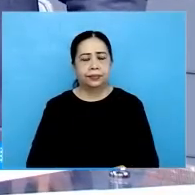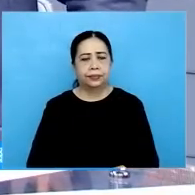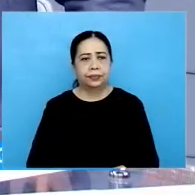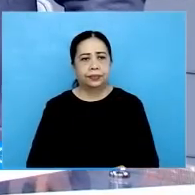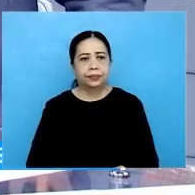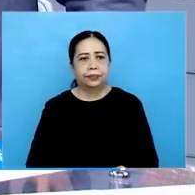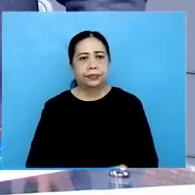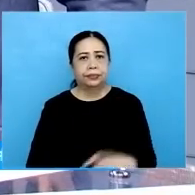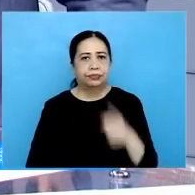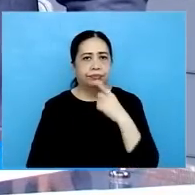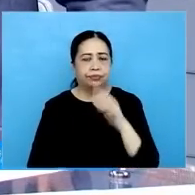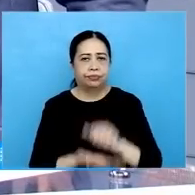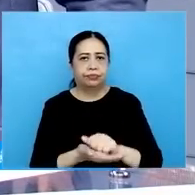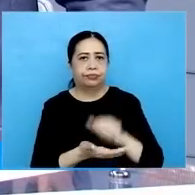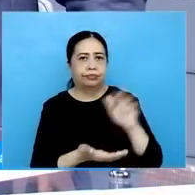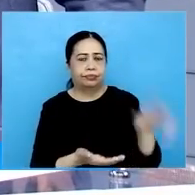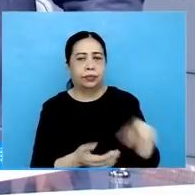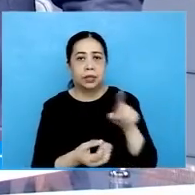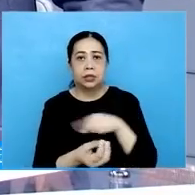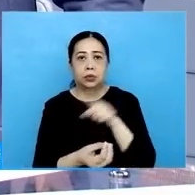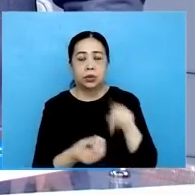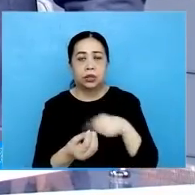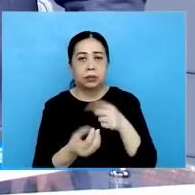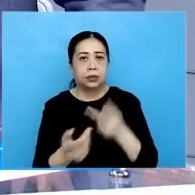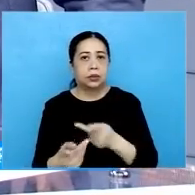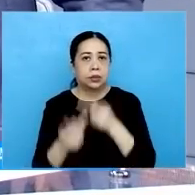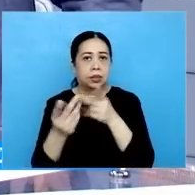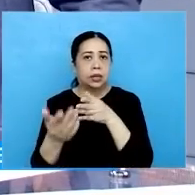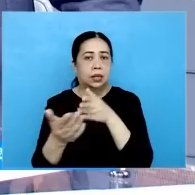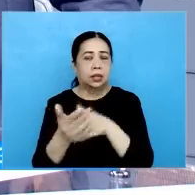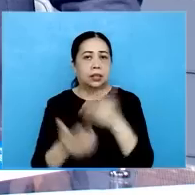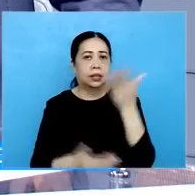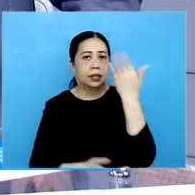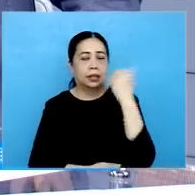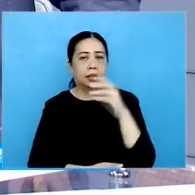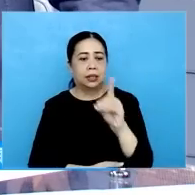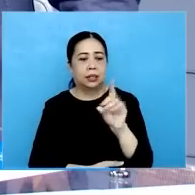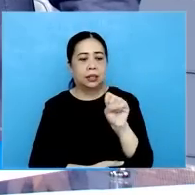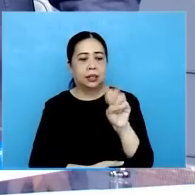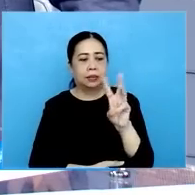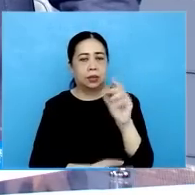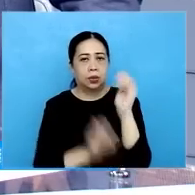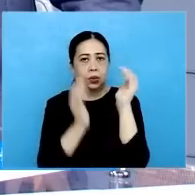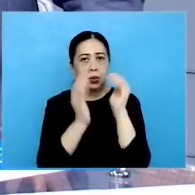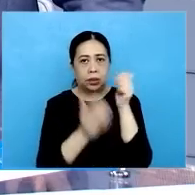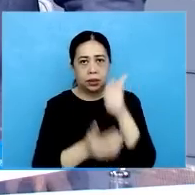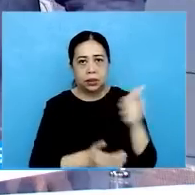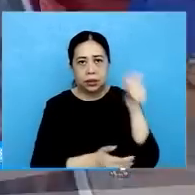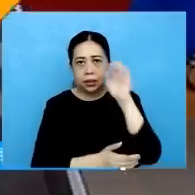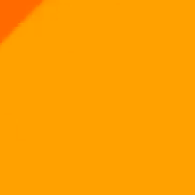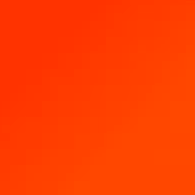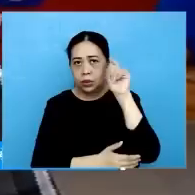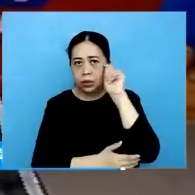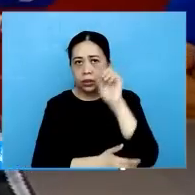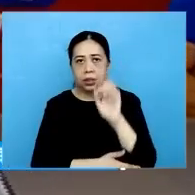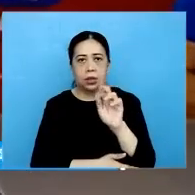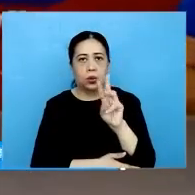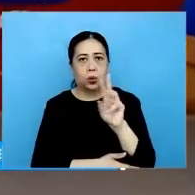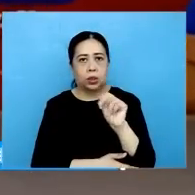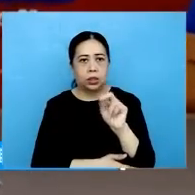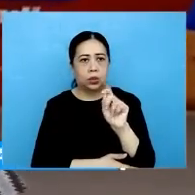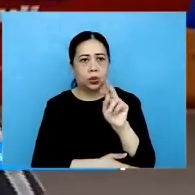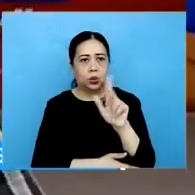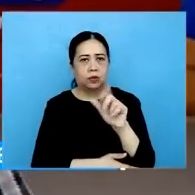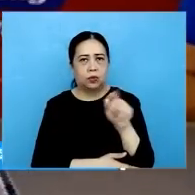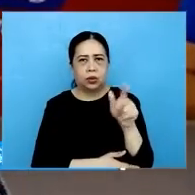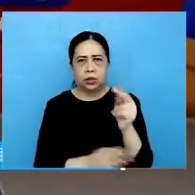Ibinasura ng COMELEC ang disqualification petition laban kay dating DSWD Secretary Erwin Tulfo. Kaugnay yan ang pagiging